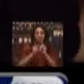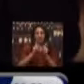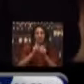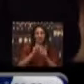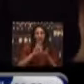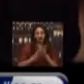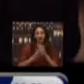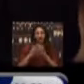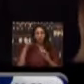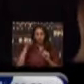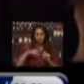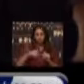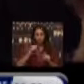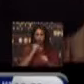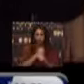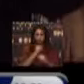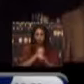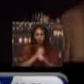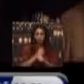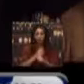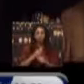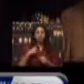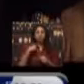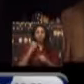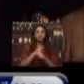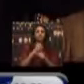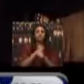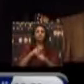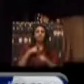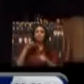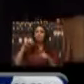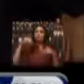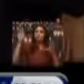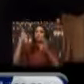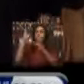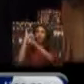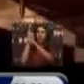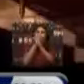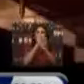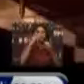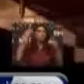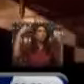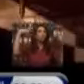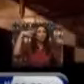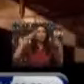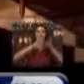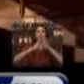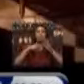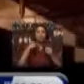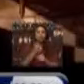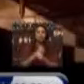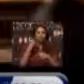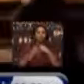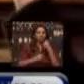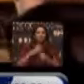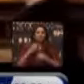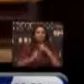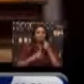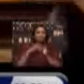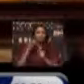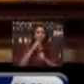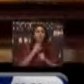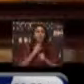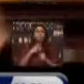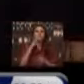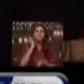اخش كده انا عايشة في الدور ولا هممني كاميرا هنا كاميرا هنا نور هنا. وكني كنت امبارح بتمثل،